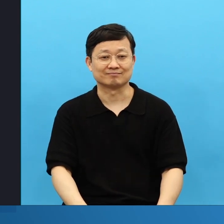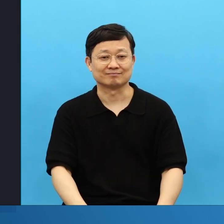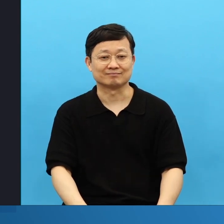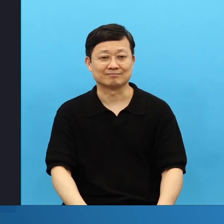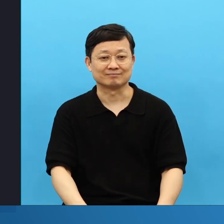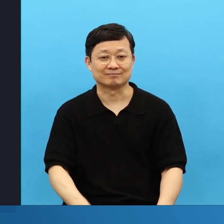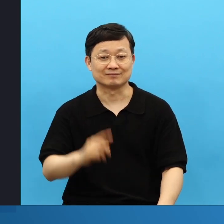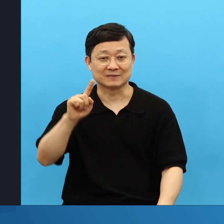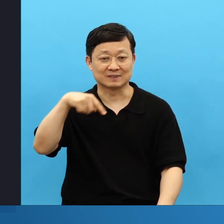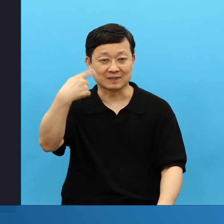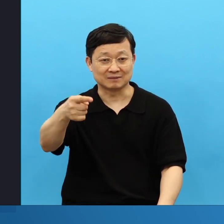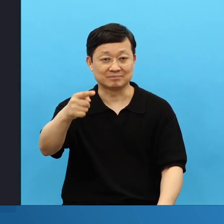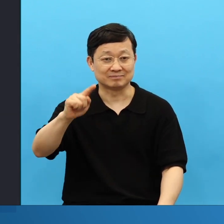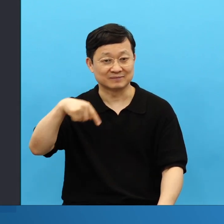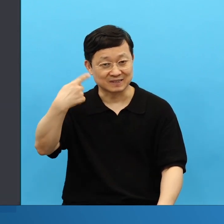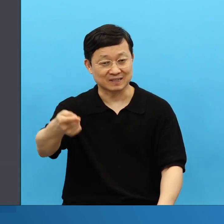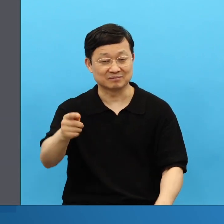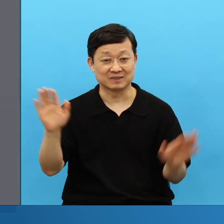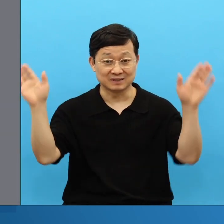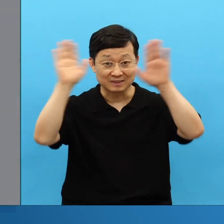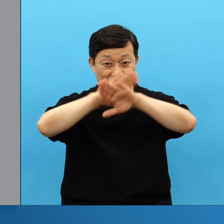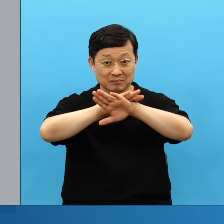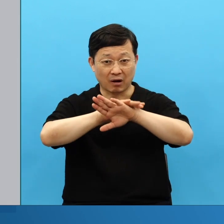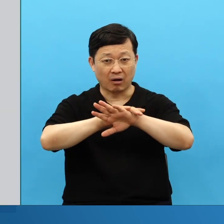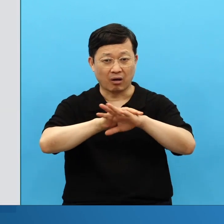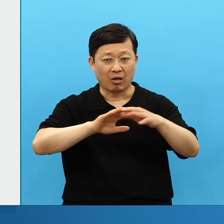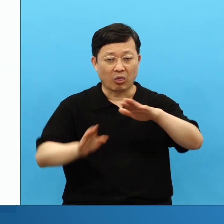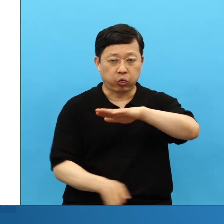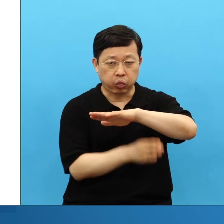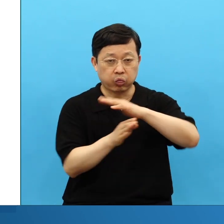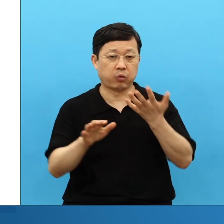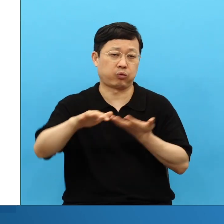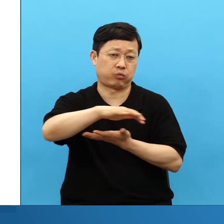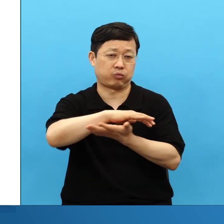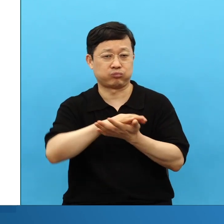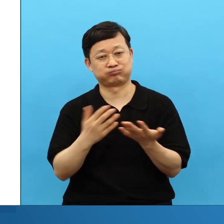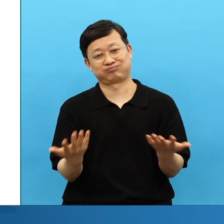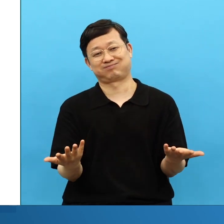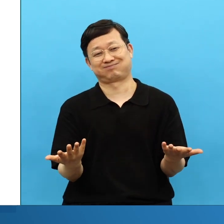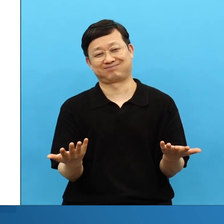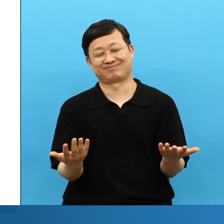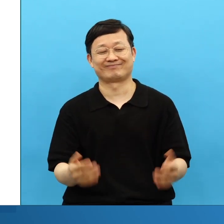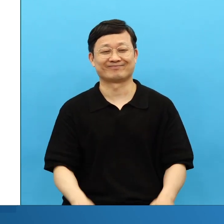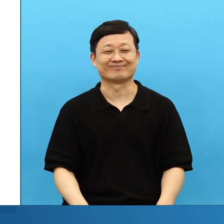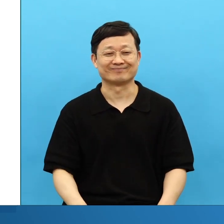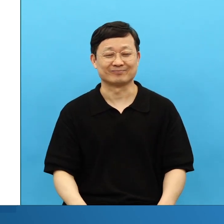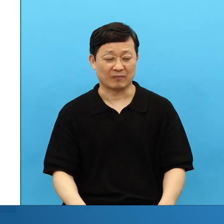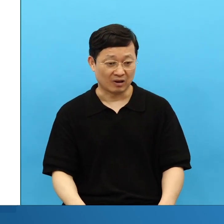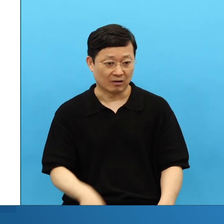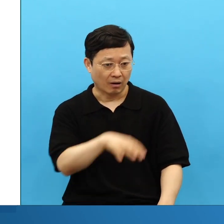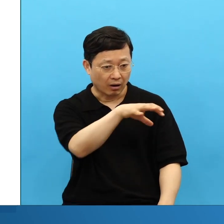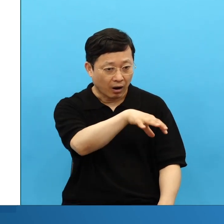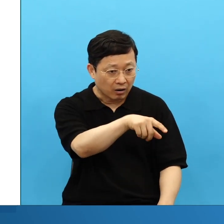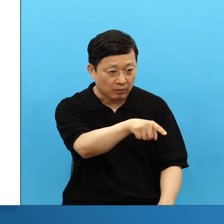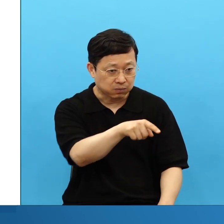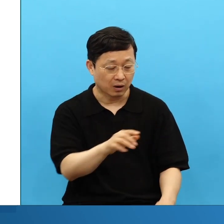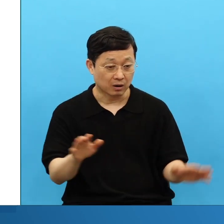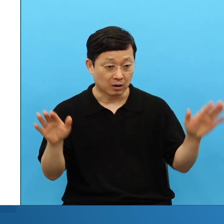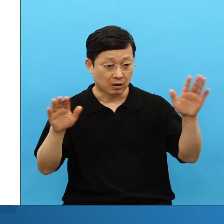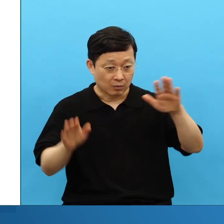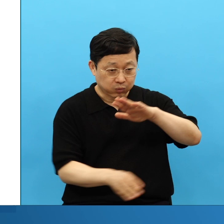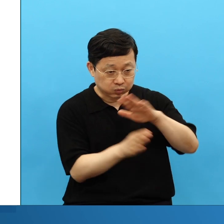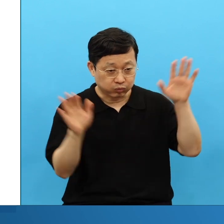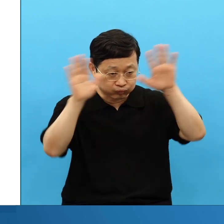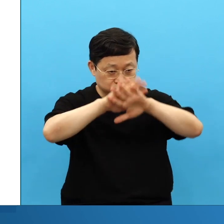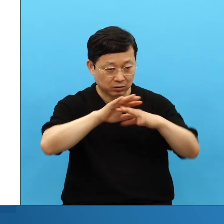다음. 흑암, 혼돈, 공허. 잘 아시잖아요. 현장에서 만난 흑암, 혼돈, 공허 제가